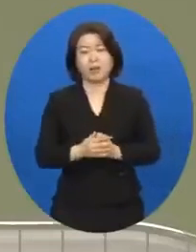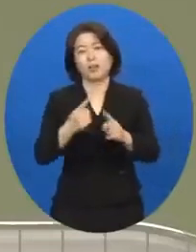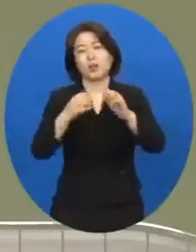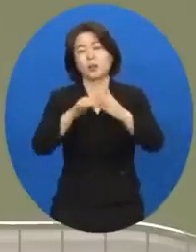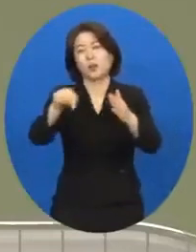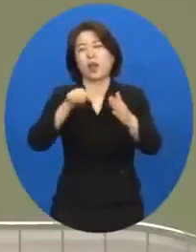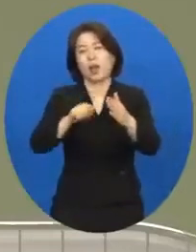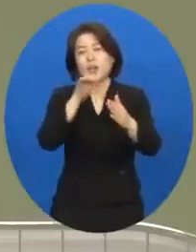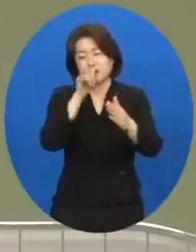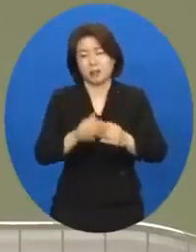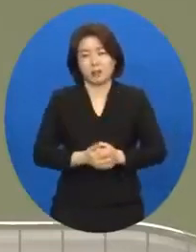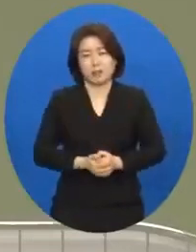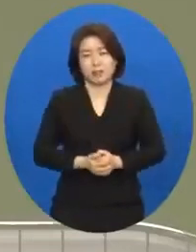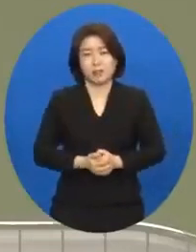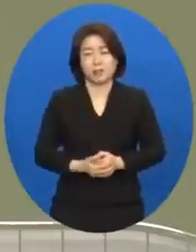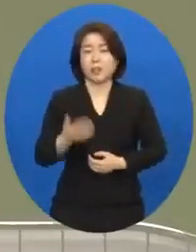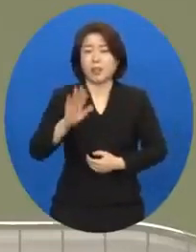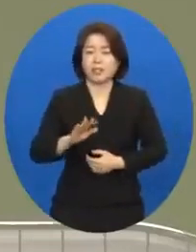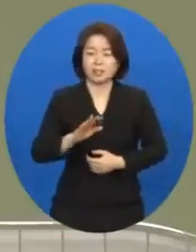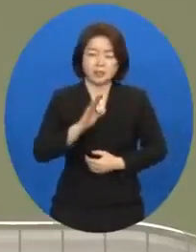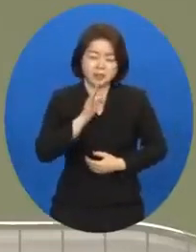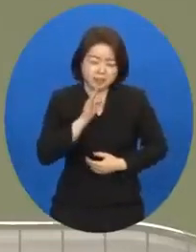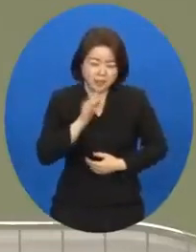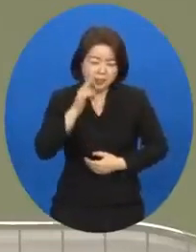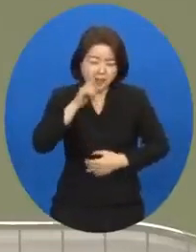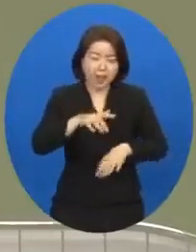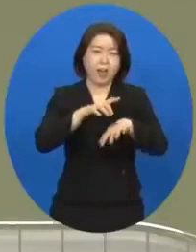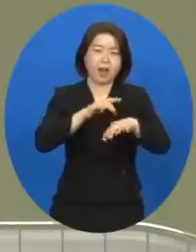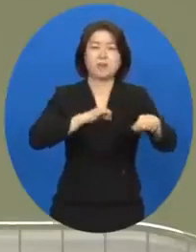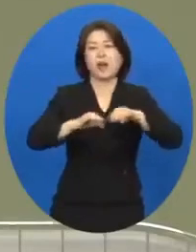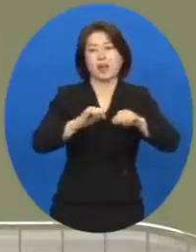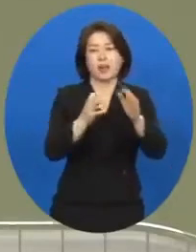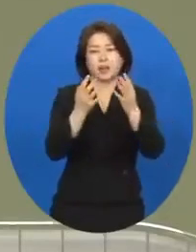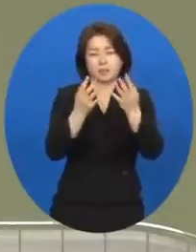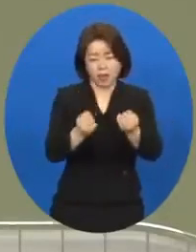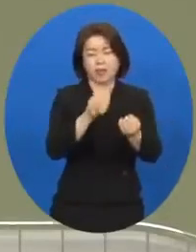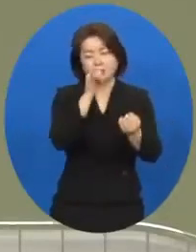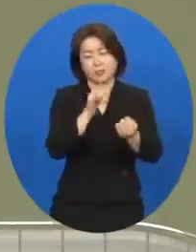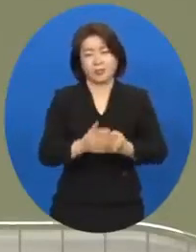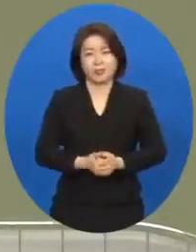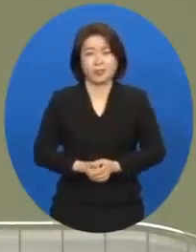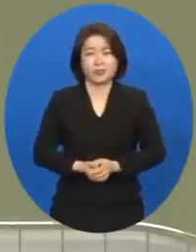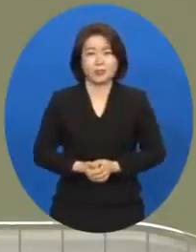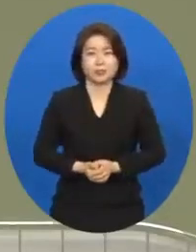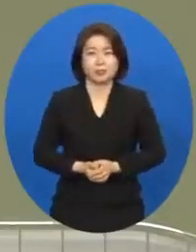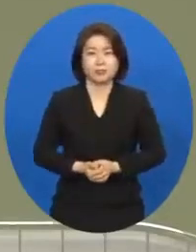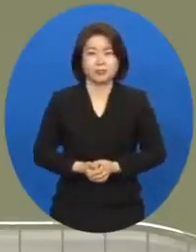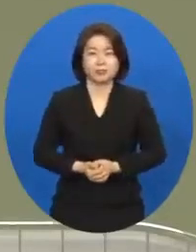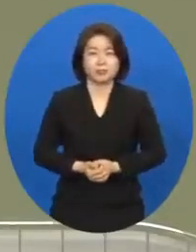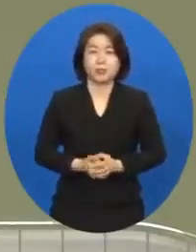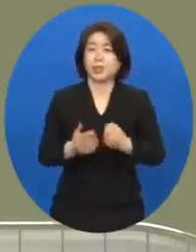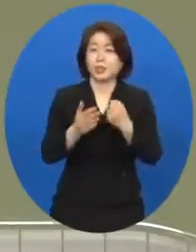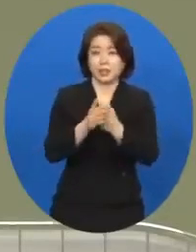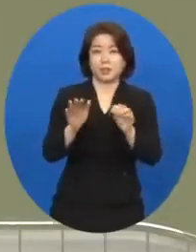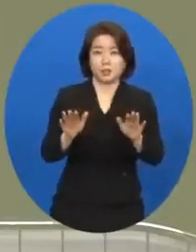있지만 실제로는 악마 노릇을 하는 사람이 정말 많이 있었어요. 그래서